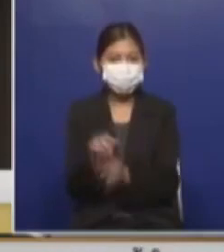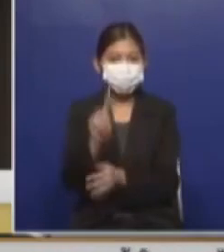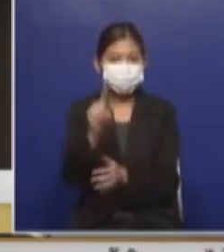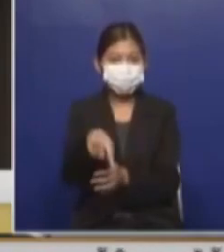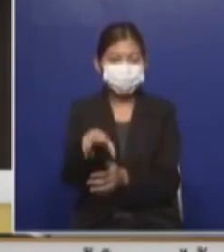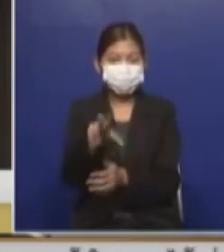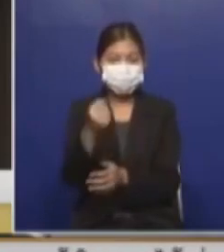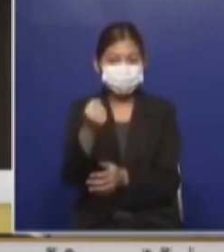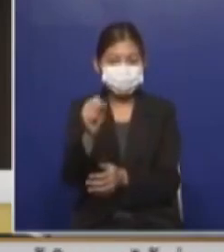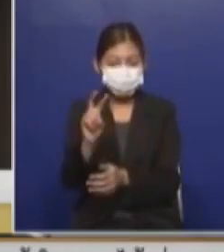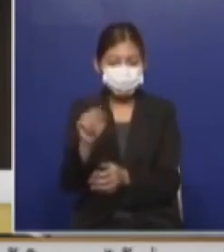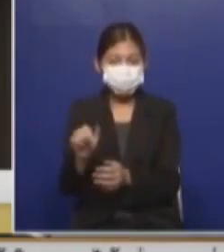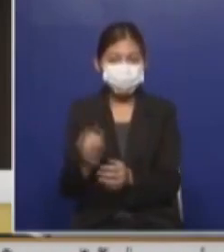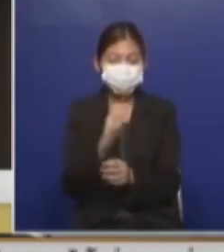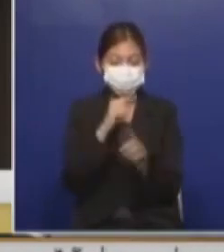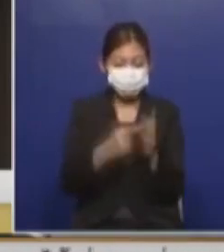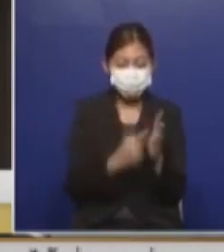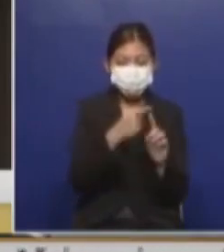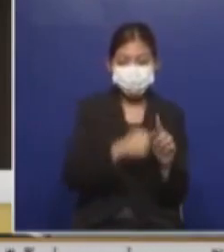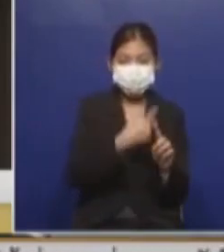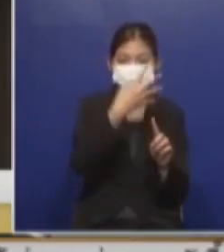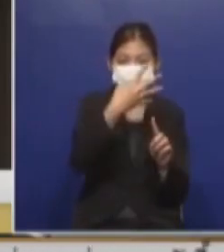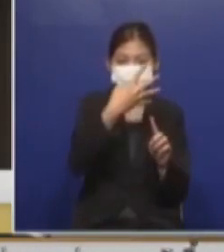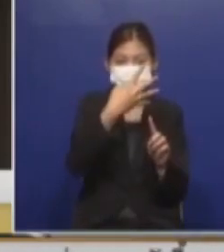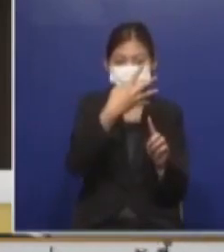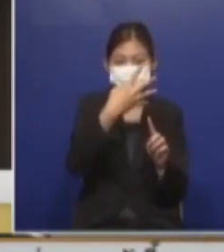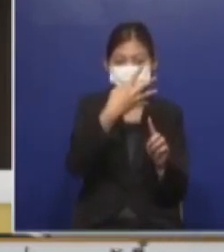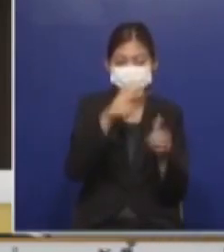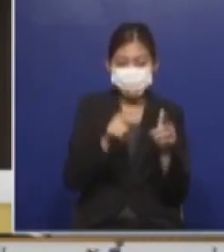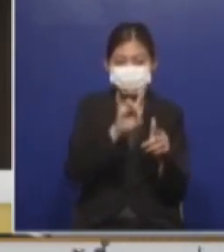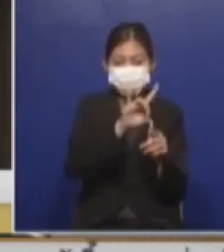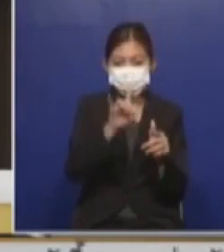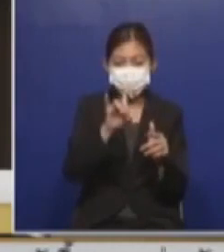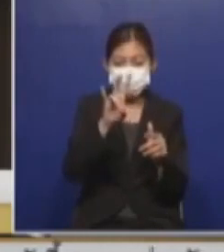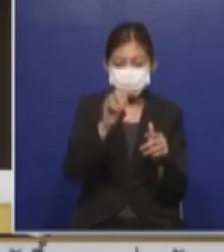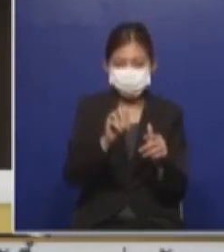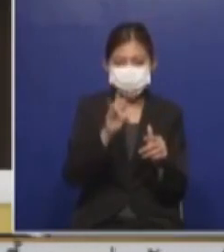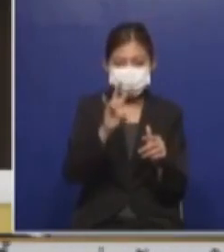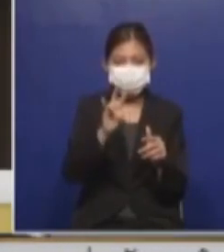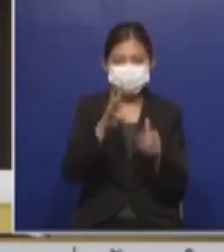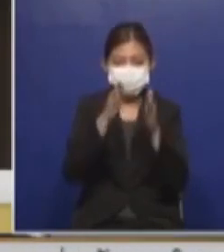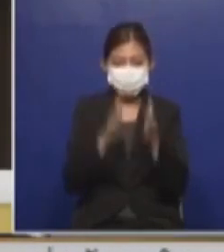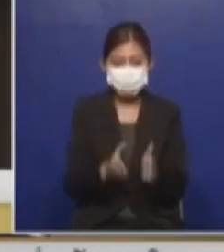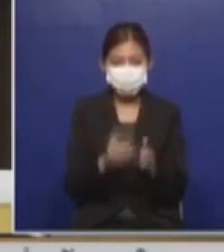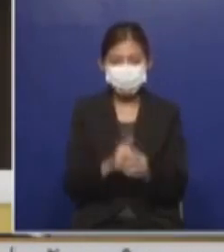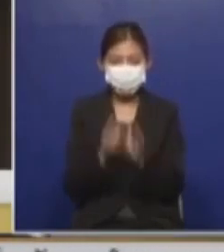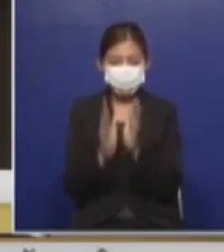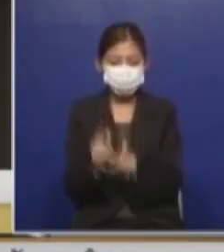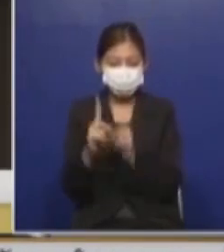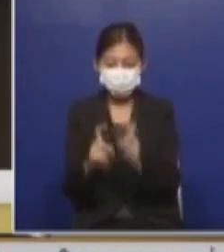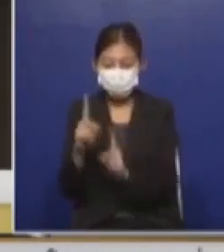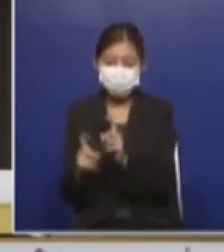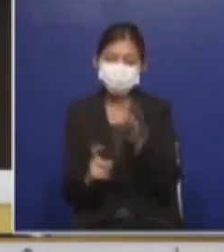านับเฉพาะตั้งแต่เดือนเมษาเป็นต้นมานี่ตายไปแล้วถึง877คนหลายรายต้องตายคาบ้